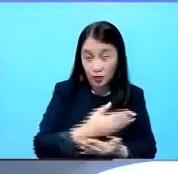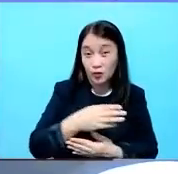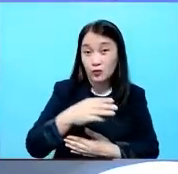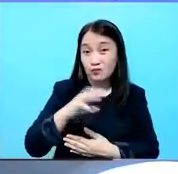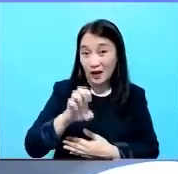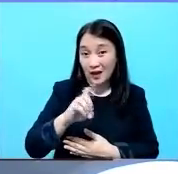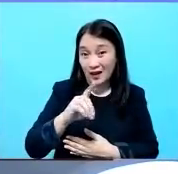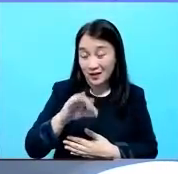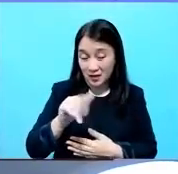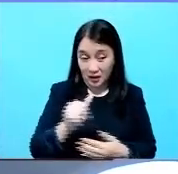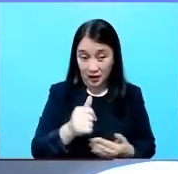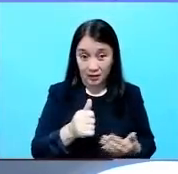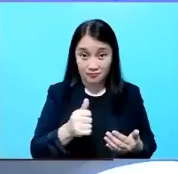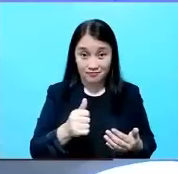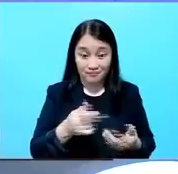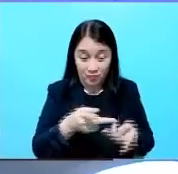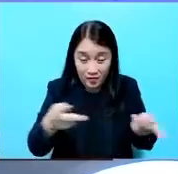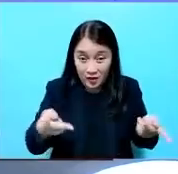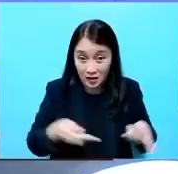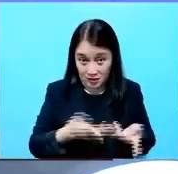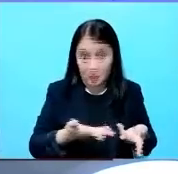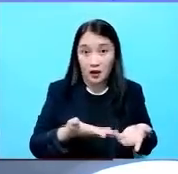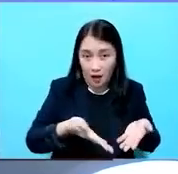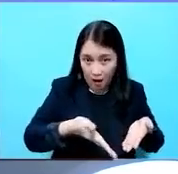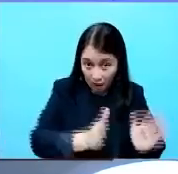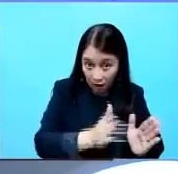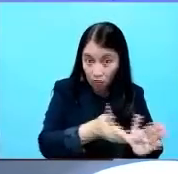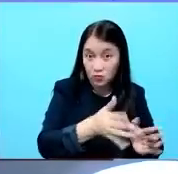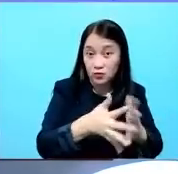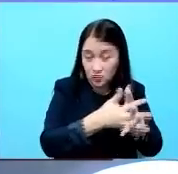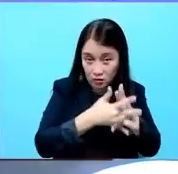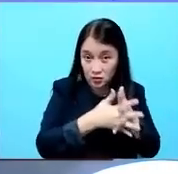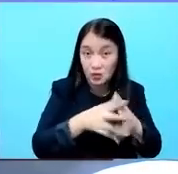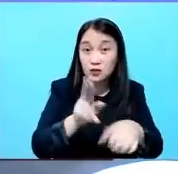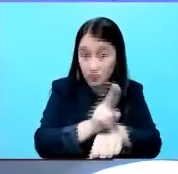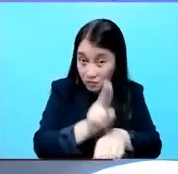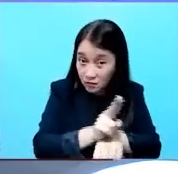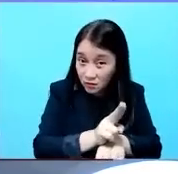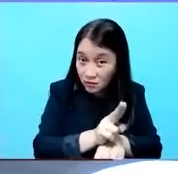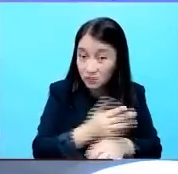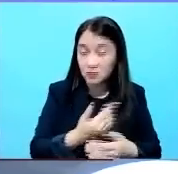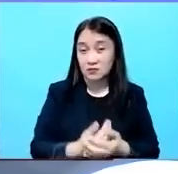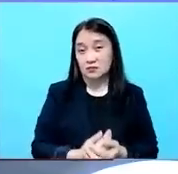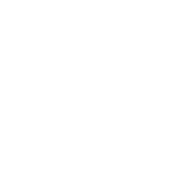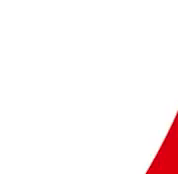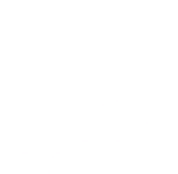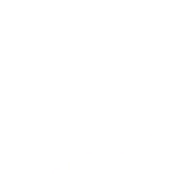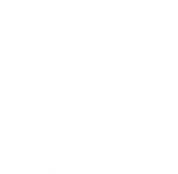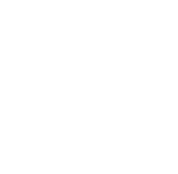Yan din ang dapat nating linawin kung pag-uusapan muli natin ang Mutual Defense Treaty.